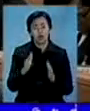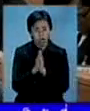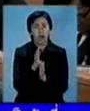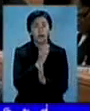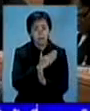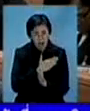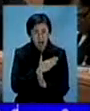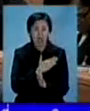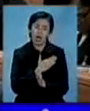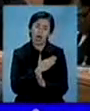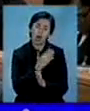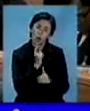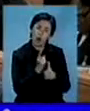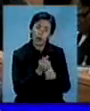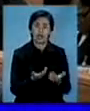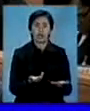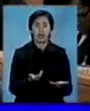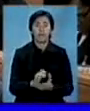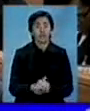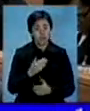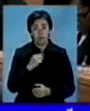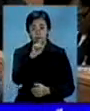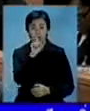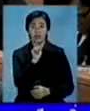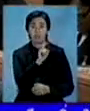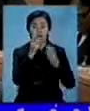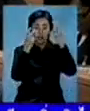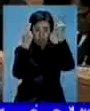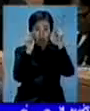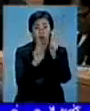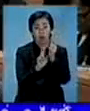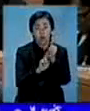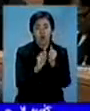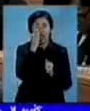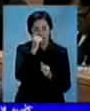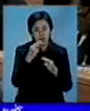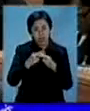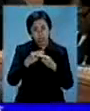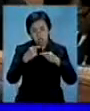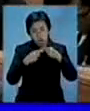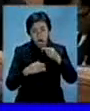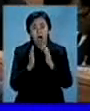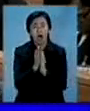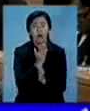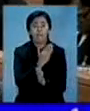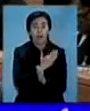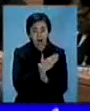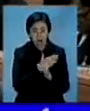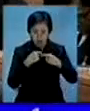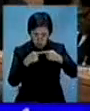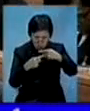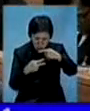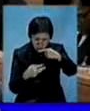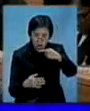าผมเคยเสนอกระทู้สดถามรองนายกบอกว่าทำไมไปขึ้นทะเบียนบัญชีพระเถระผู้ใหญ่มากมายอย่